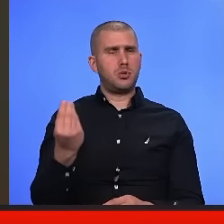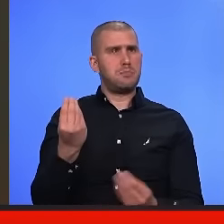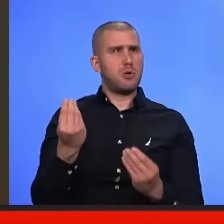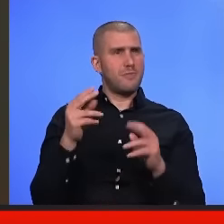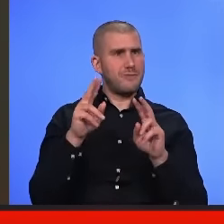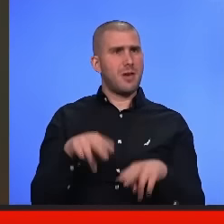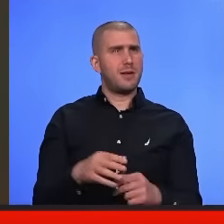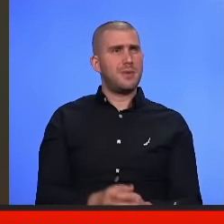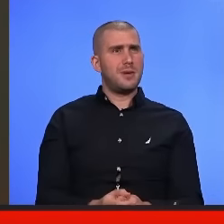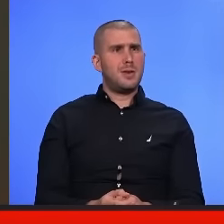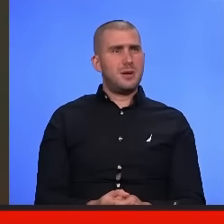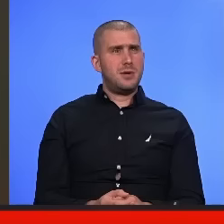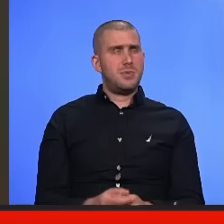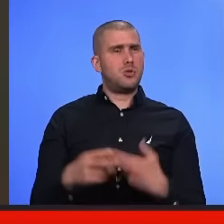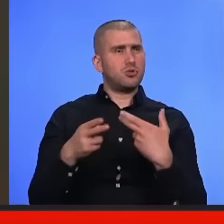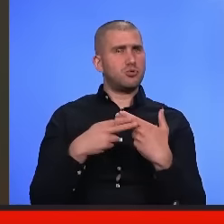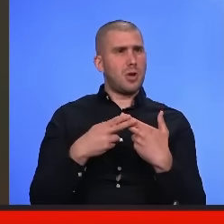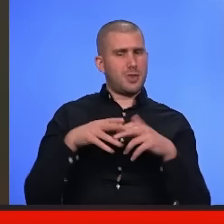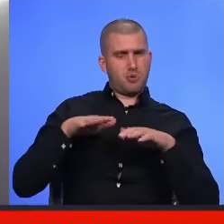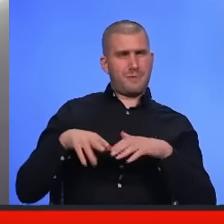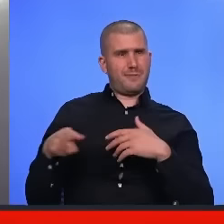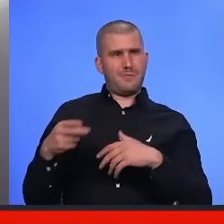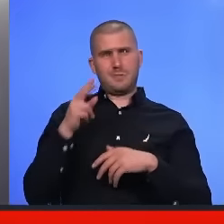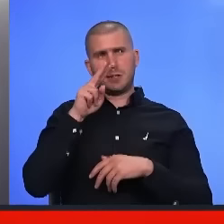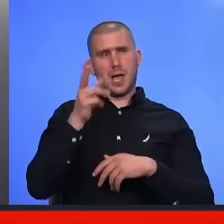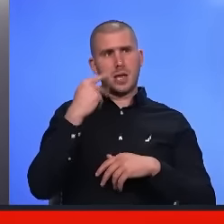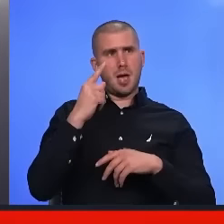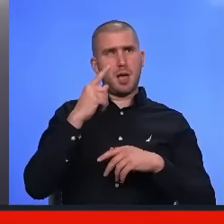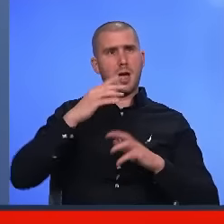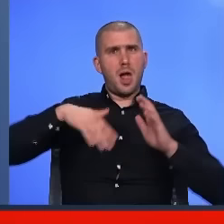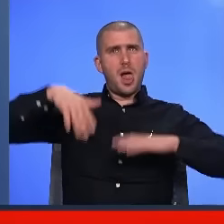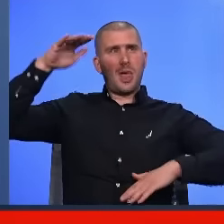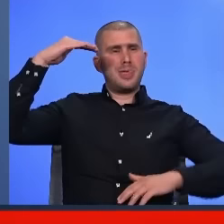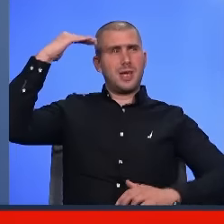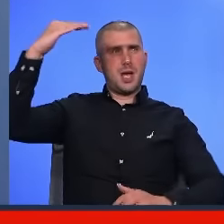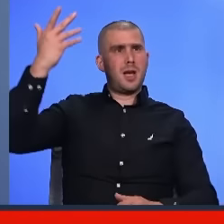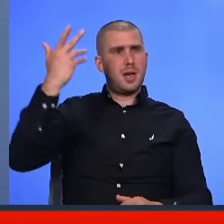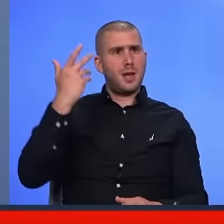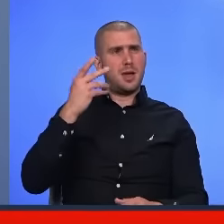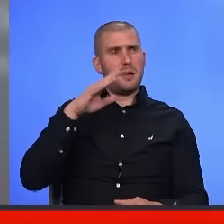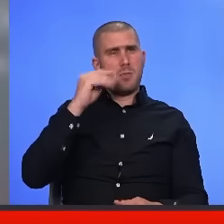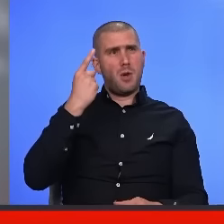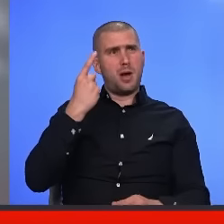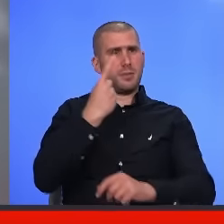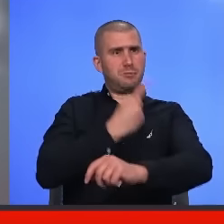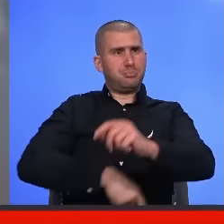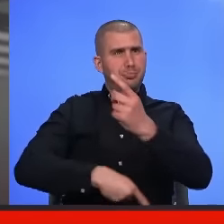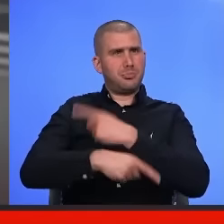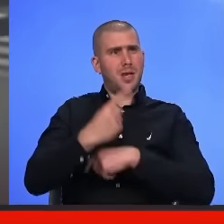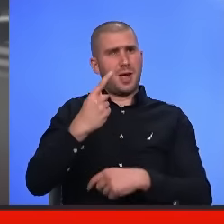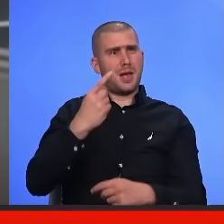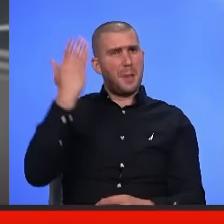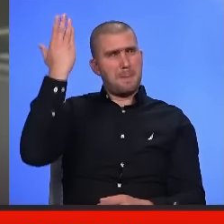massive sensation. But my neighbor, I looked and he was on the ceiling. Another guy cut his arm pretty bad. Another guy hit his